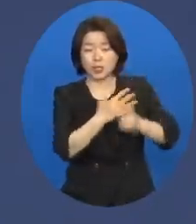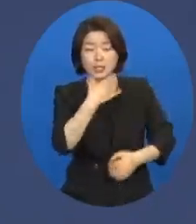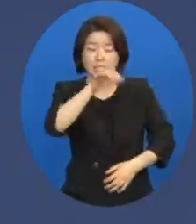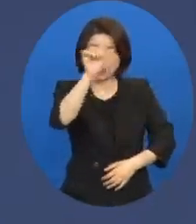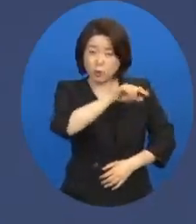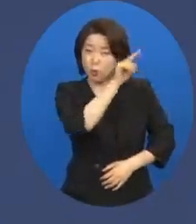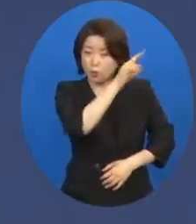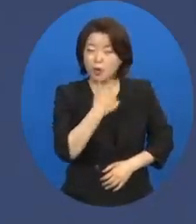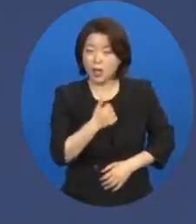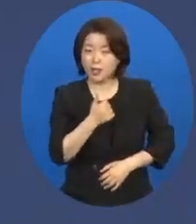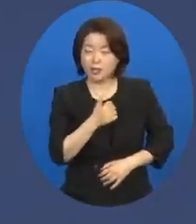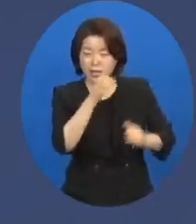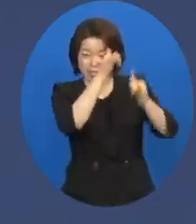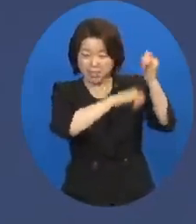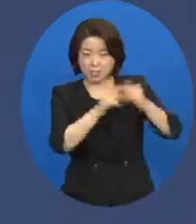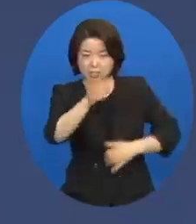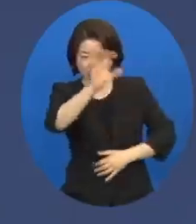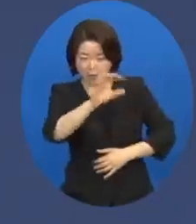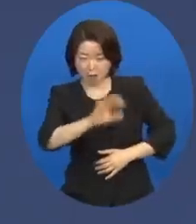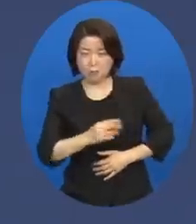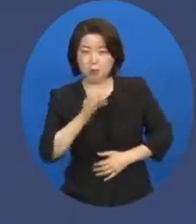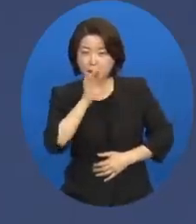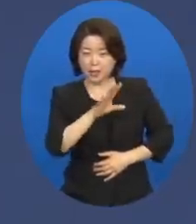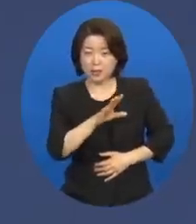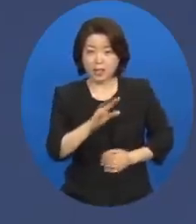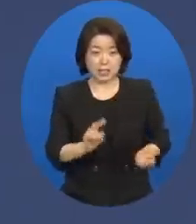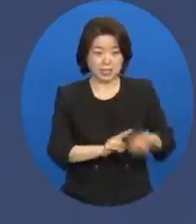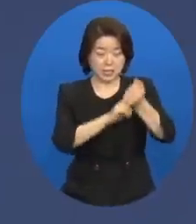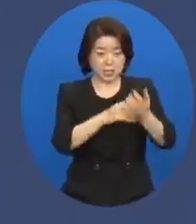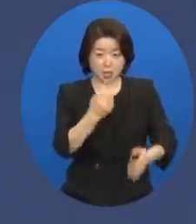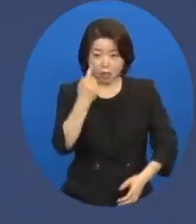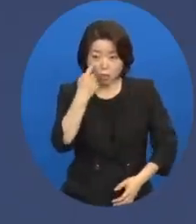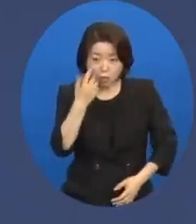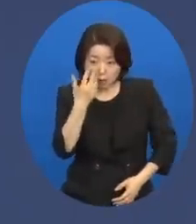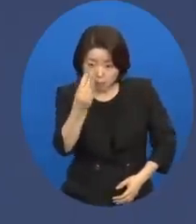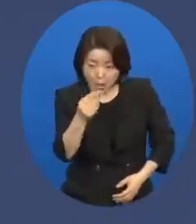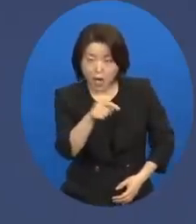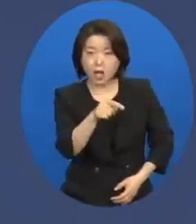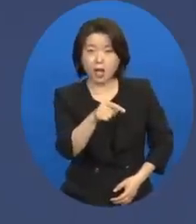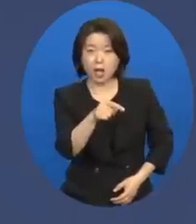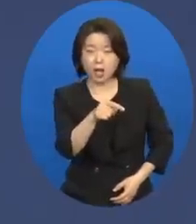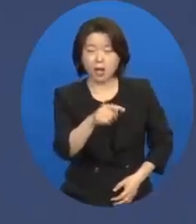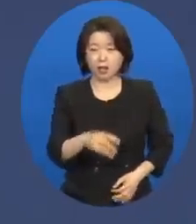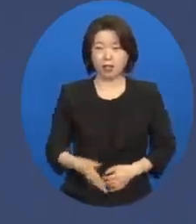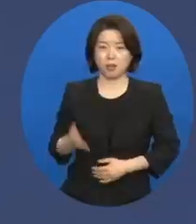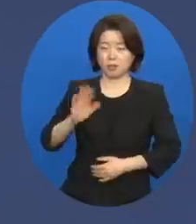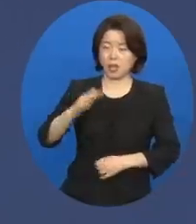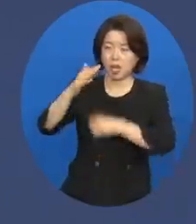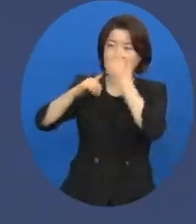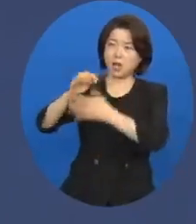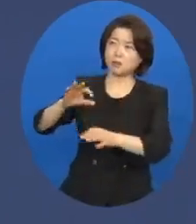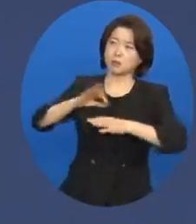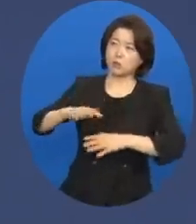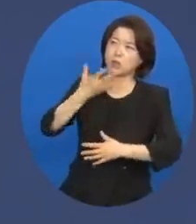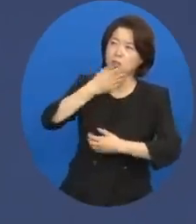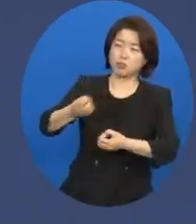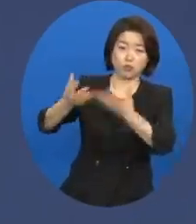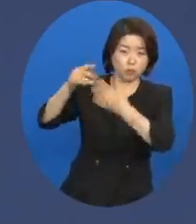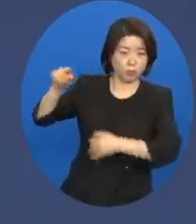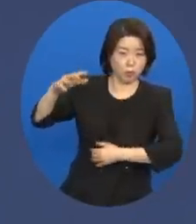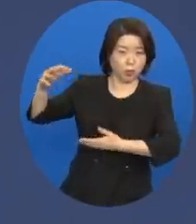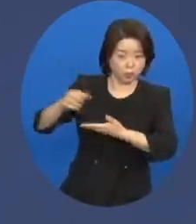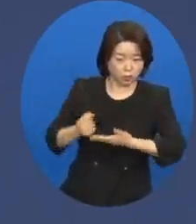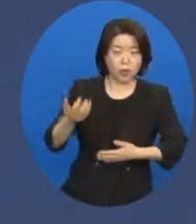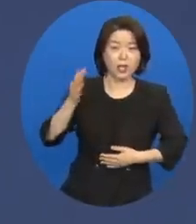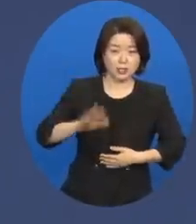저주스러운 역사에 반복될 수 없는 기적을 눈으로 똑똑히 뜨고 보고 하나님의 그 놀라운 축복을